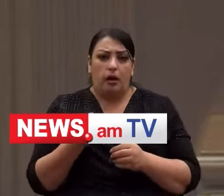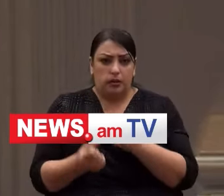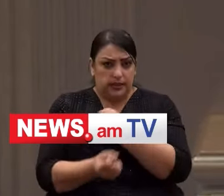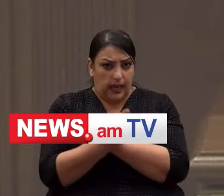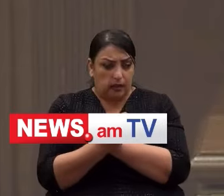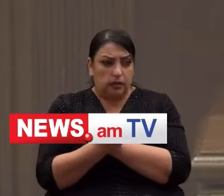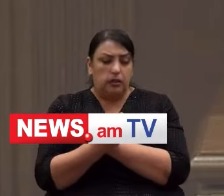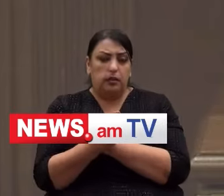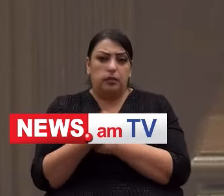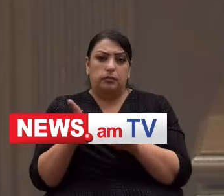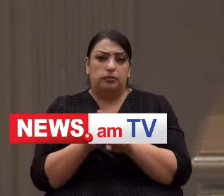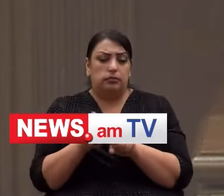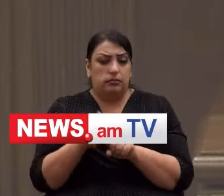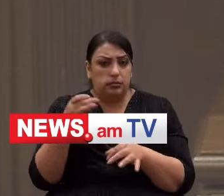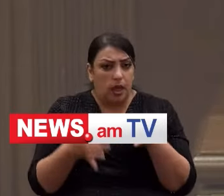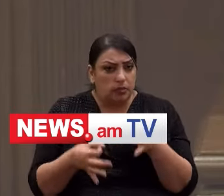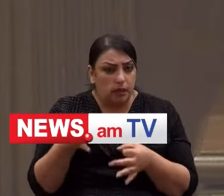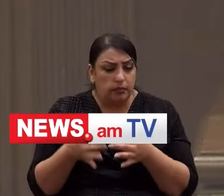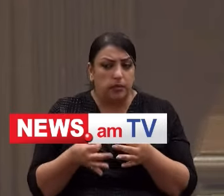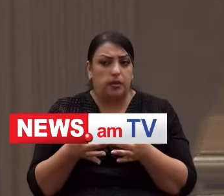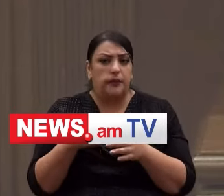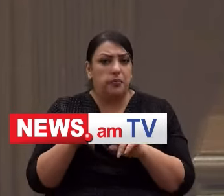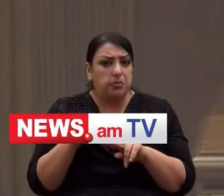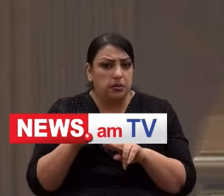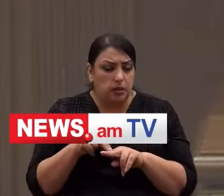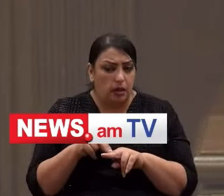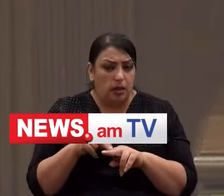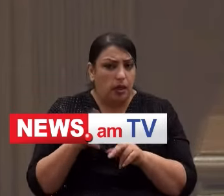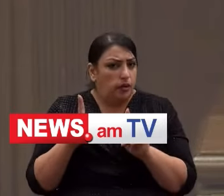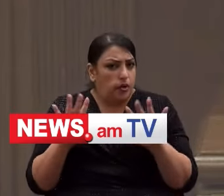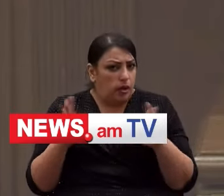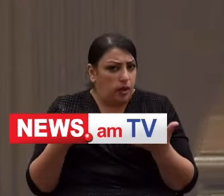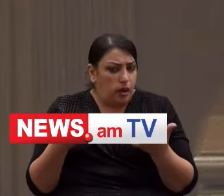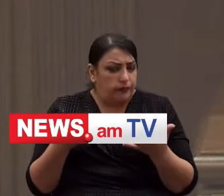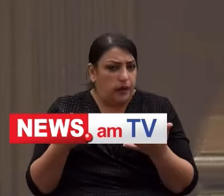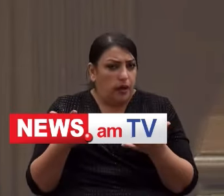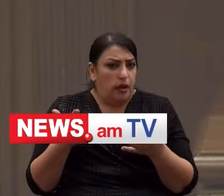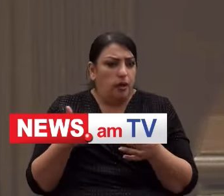մոտ եւ այլ իրավապահ մարմիններում, թե ոնց եղավ, որ հարյուրավոր